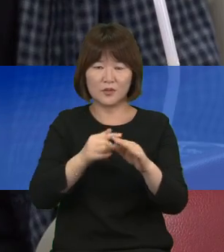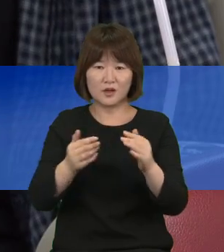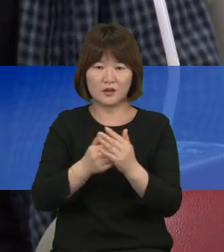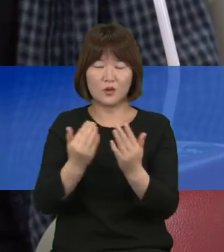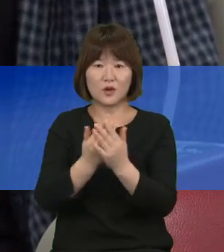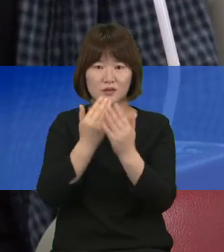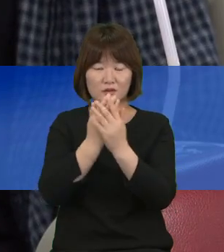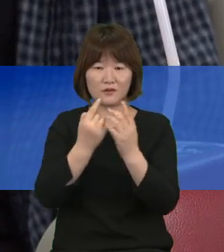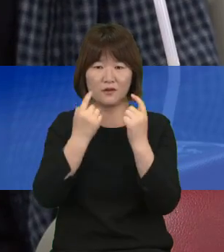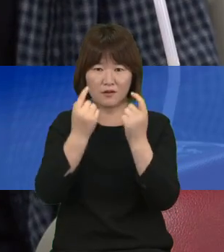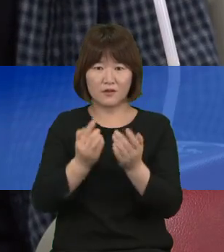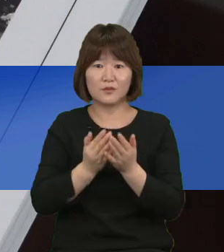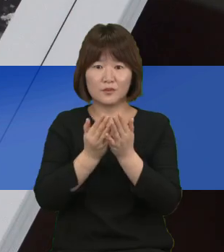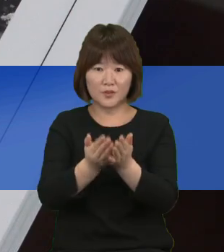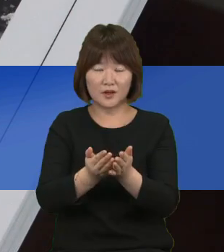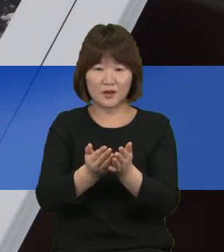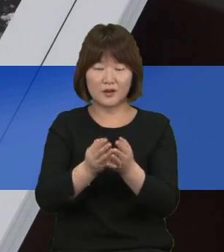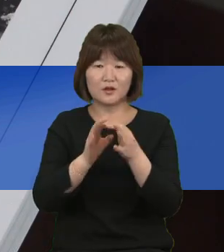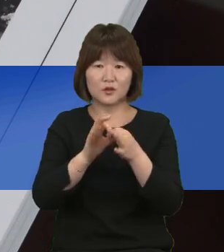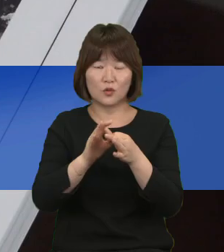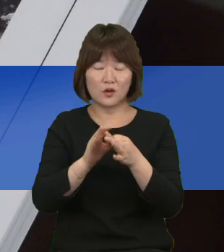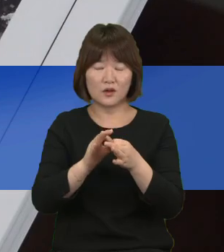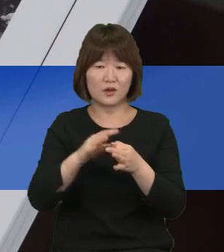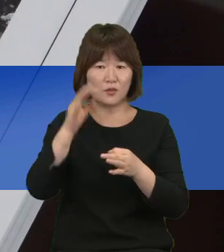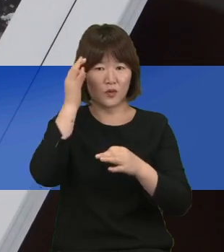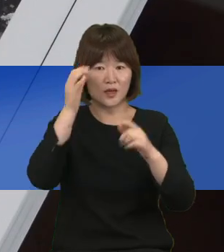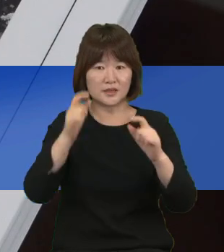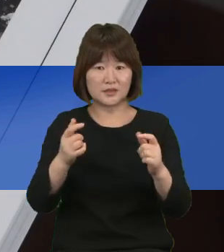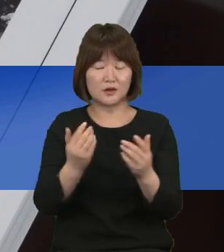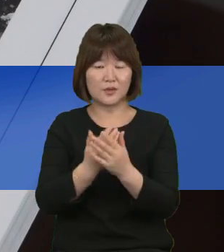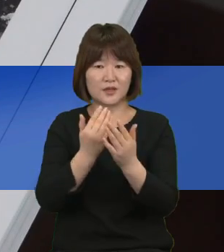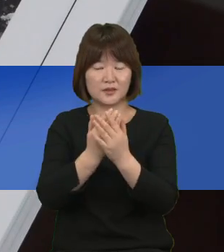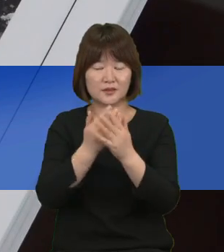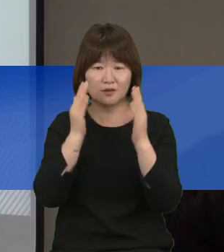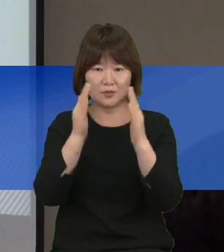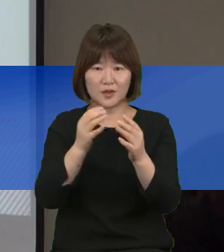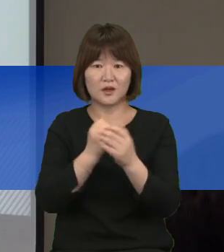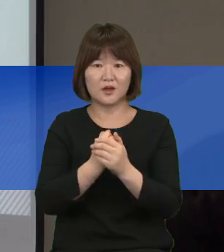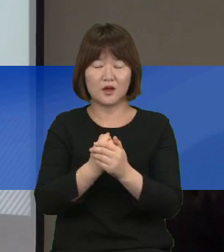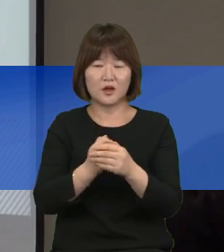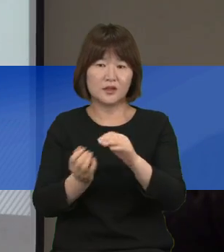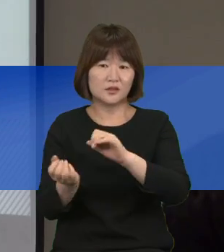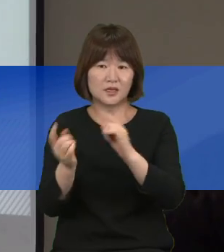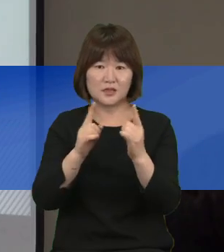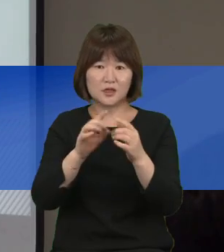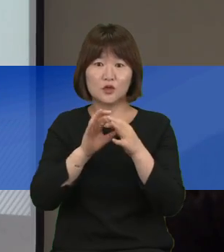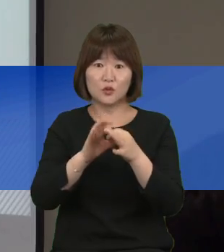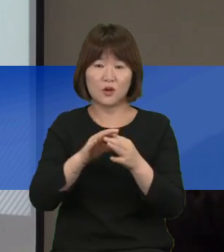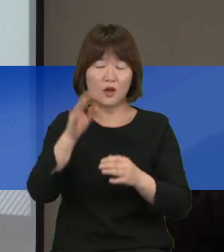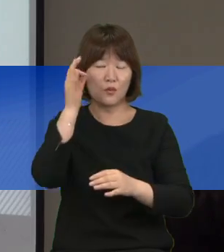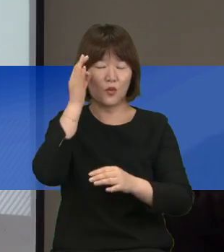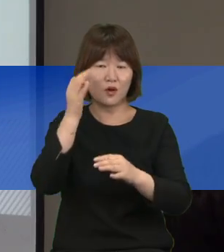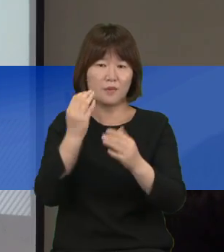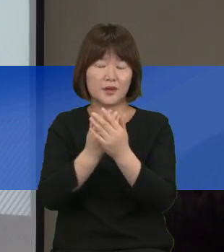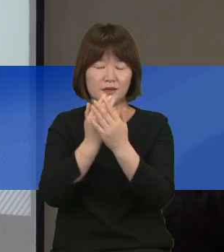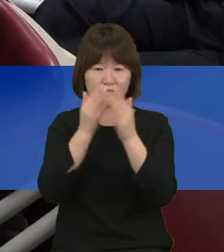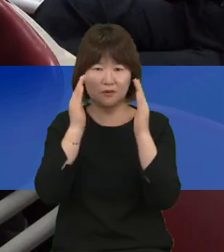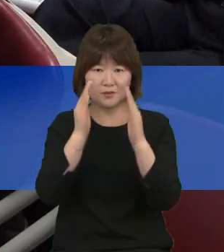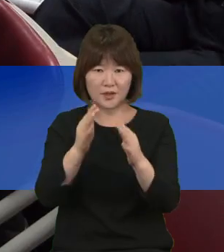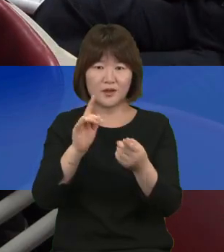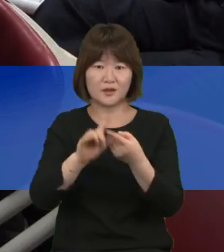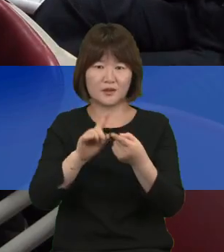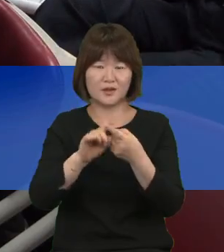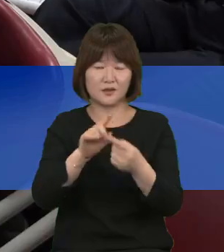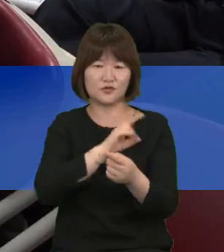영일만항 활성화와 크루즈 취향을 통한 포항의 지역발전 방안, 도심 재생과 도시 활성화를 통한 포항의 발전 방안에 대한